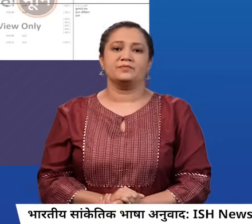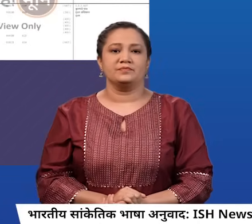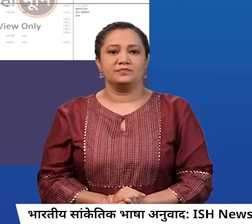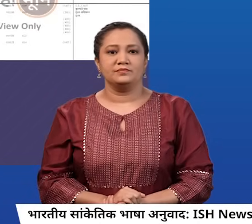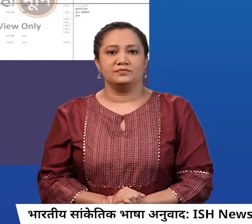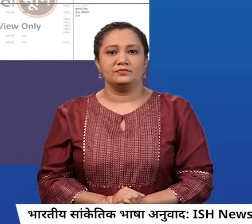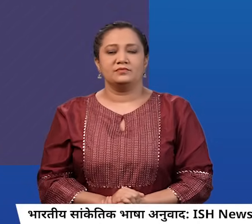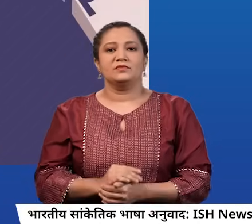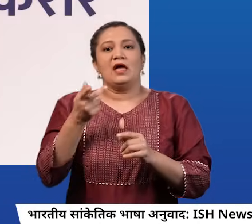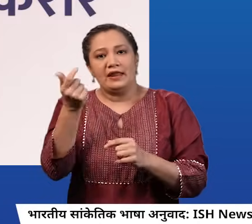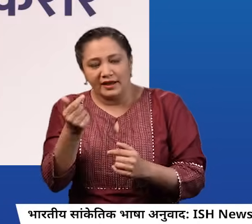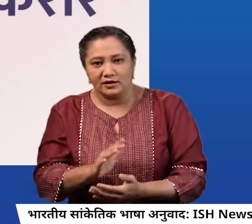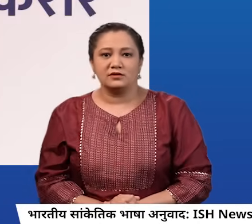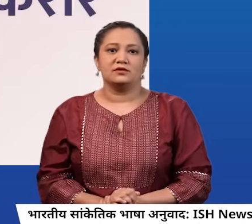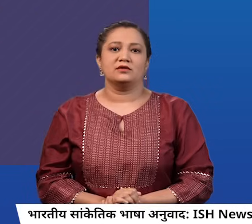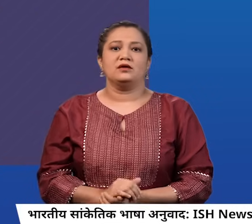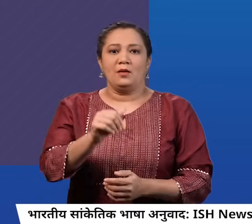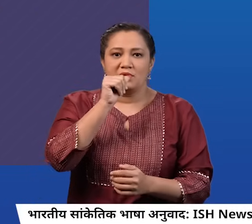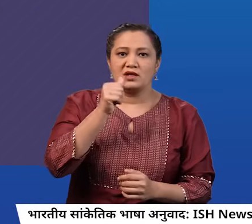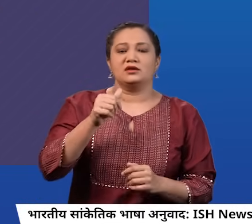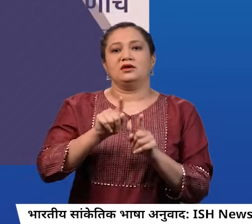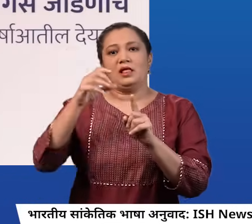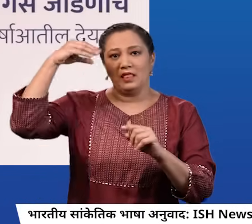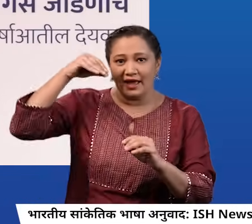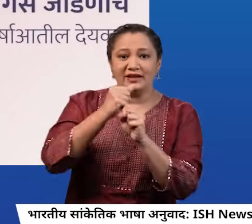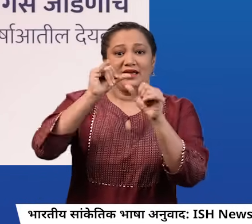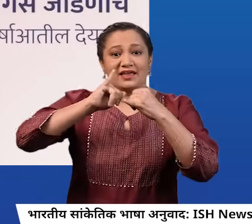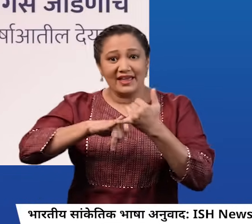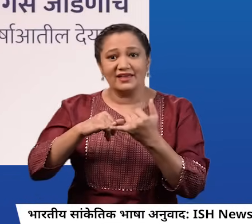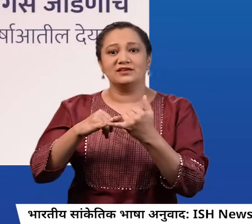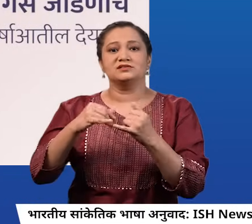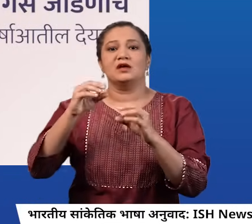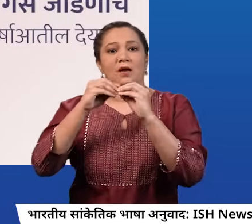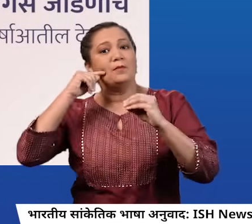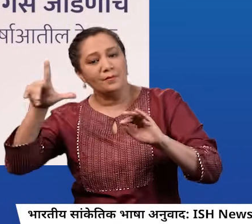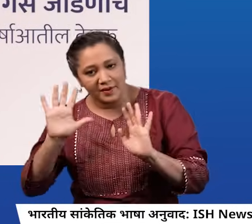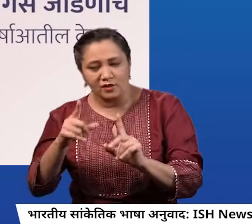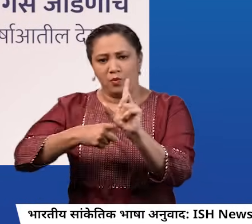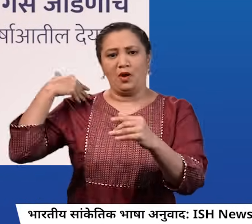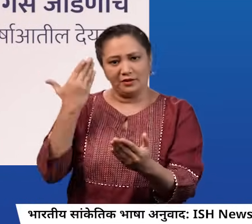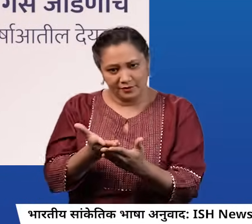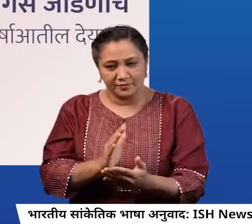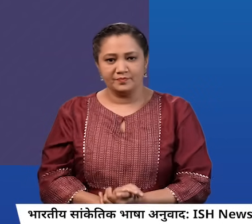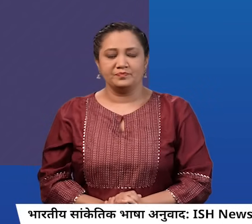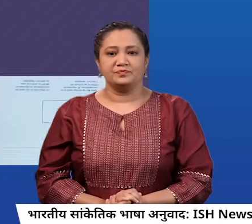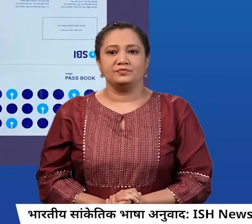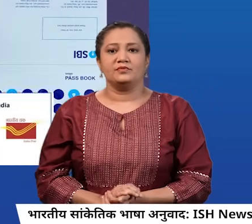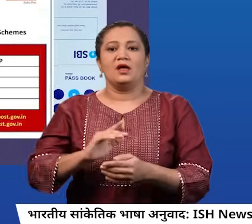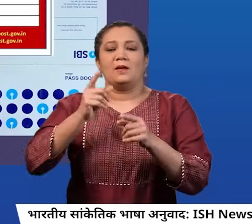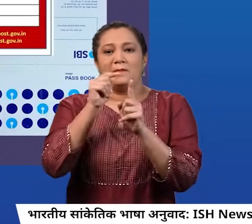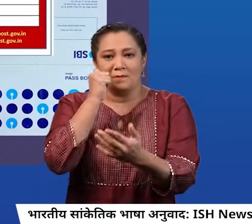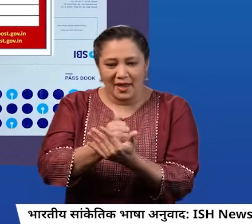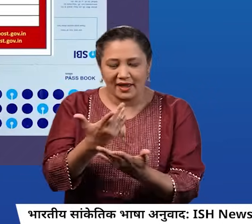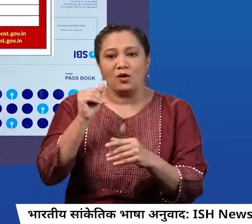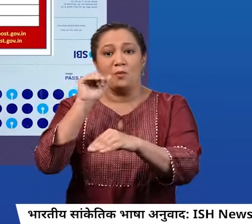संधरवातला दस्ता एवज भाडे करार पाणी वीस तसस स्वयंपागाचा गास जोडनीचा किमान एका वर्षाचा आतला देयक, राष्ट्रिय